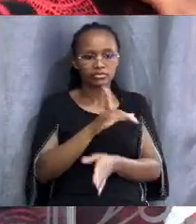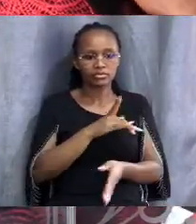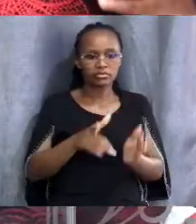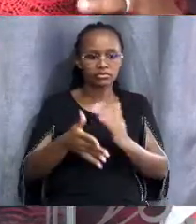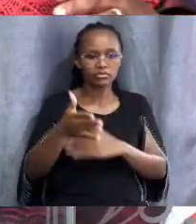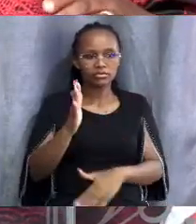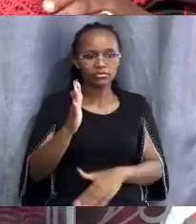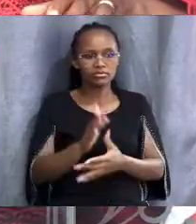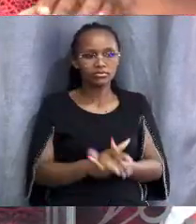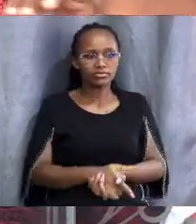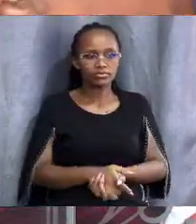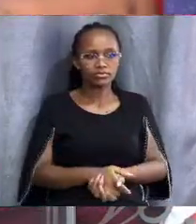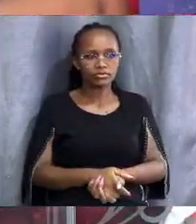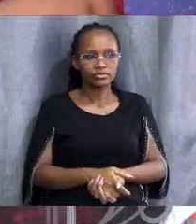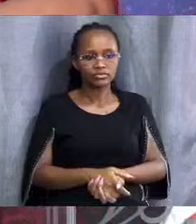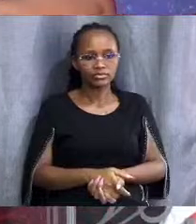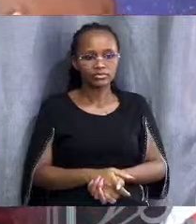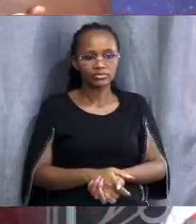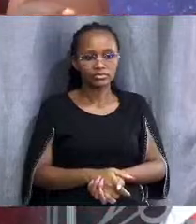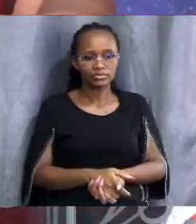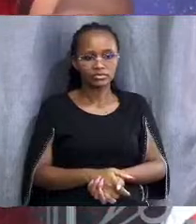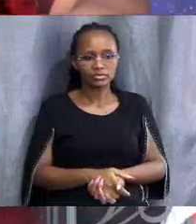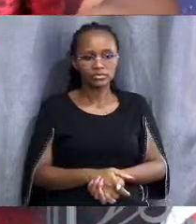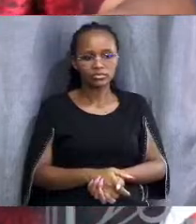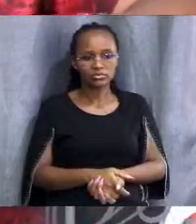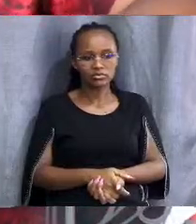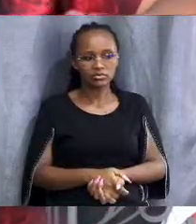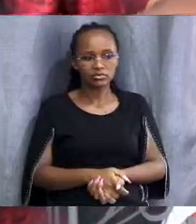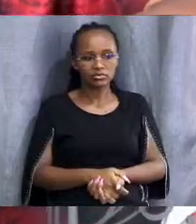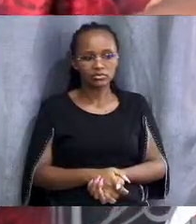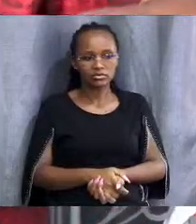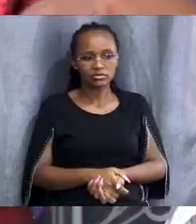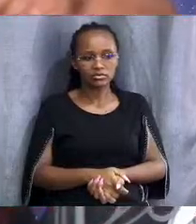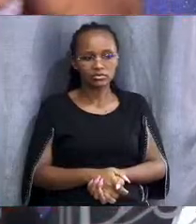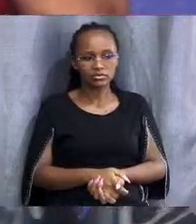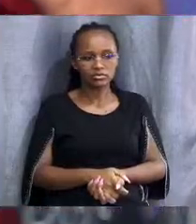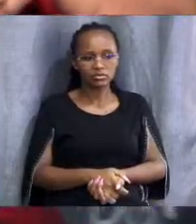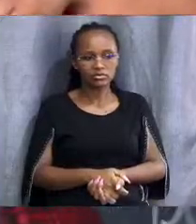mwathani rohosho